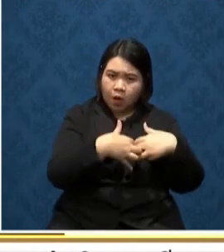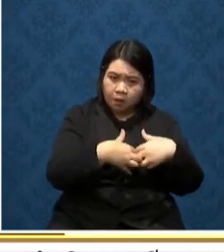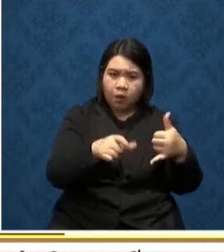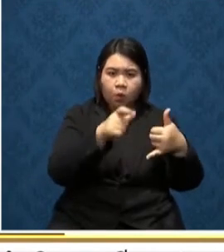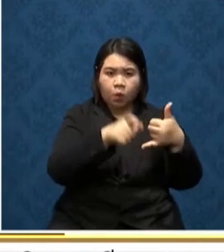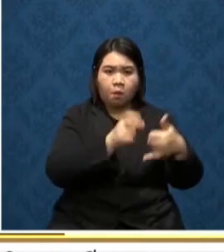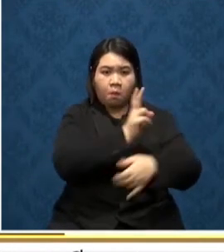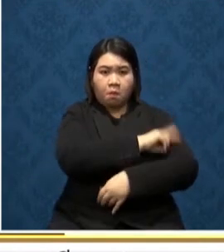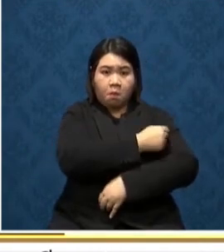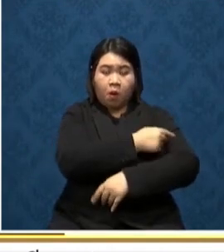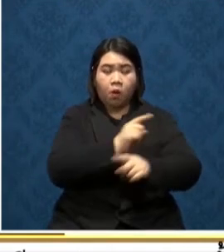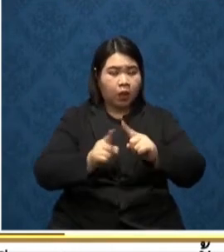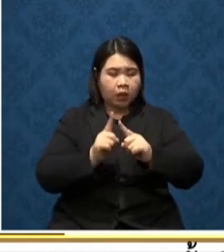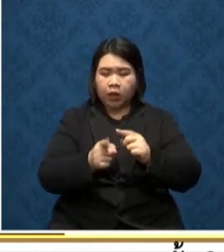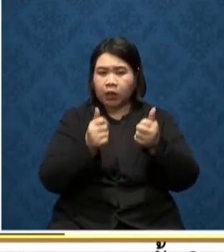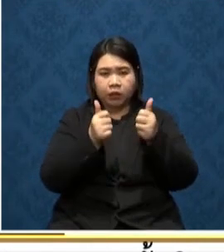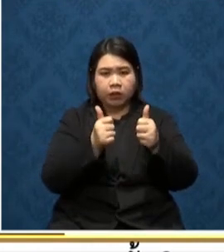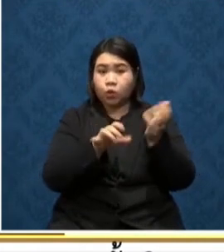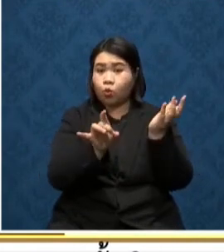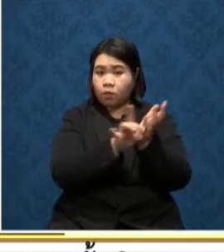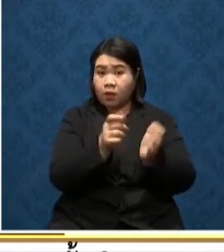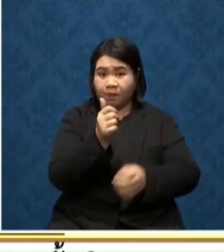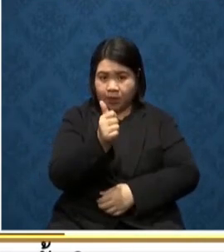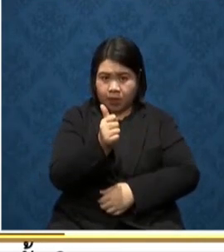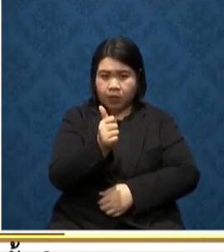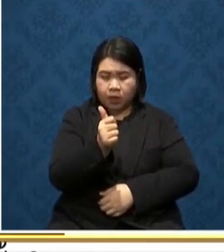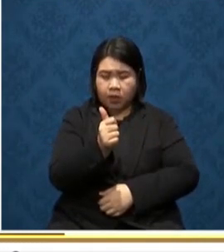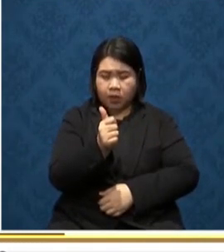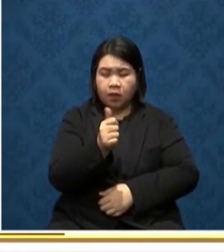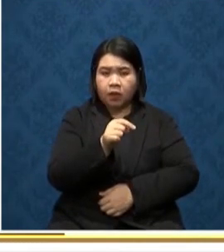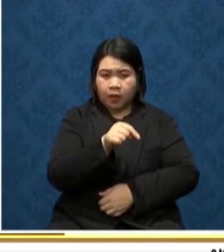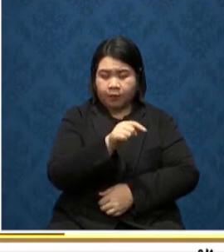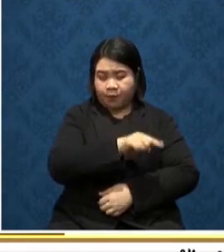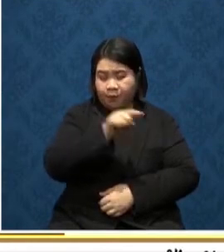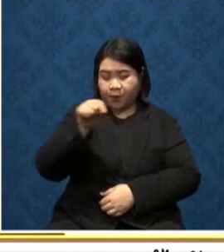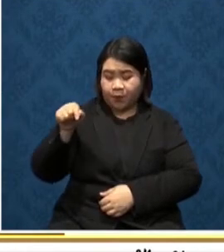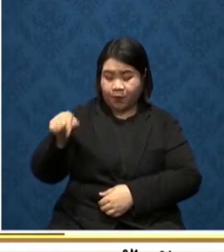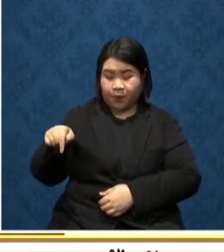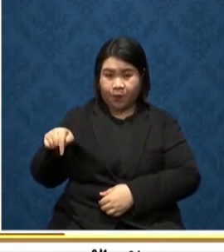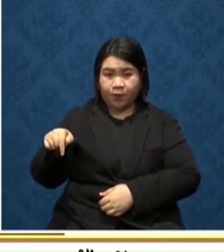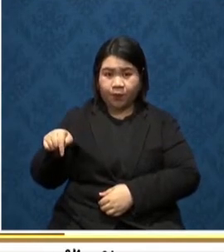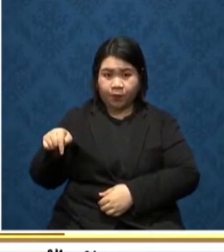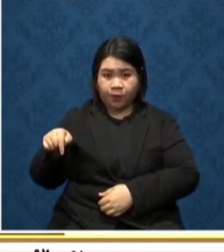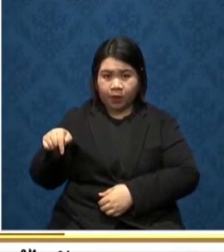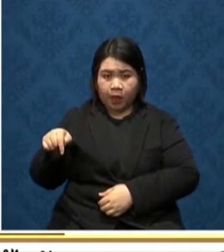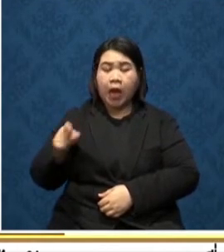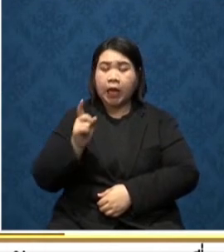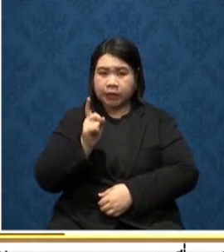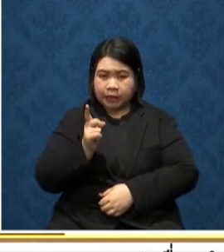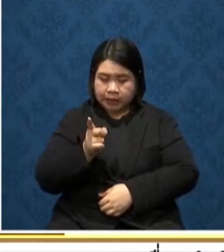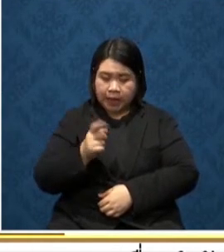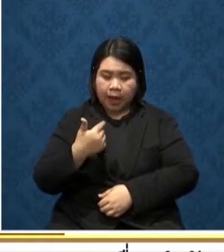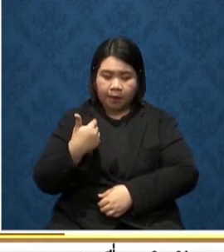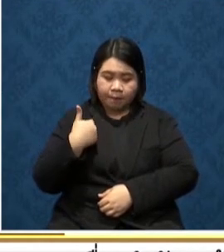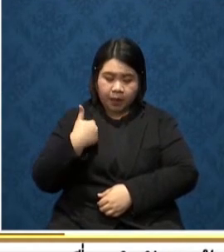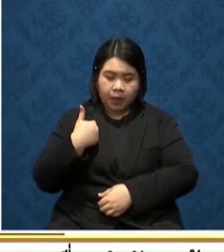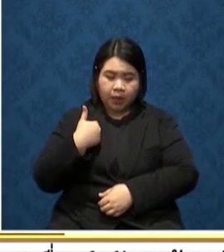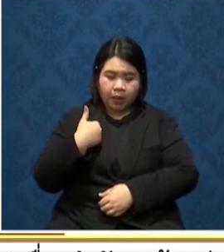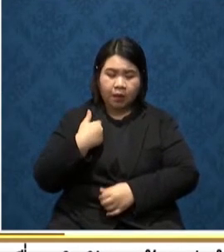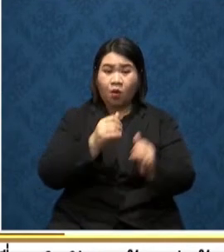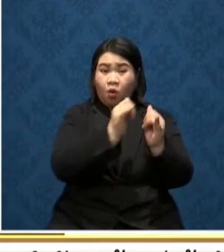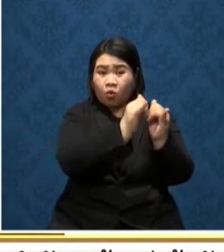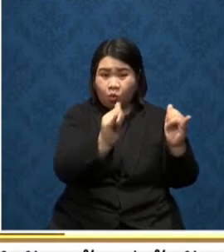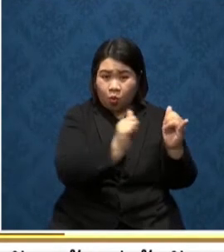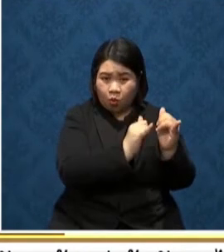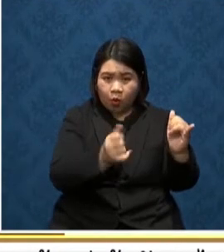โงบาลในระบบซึ่งมีศัยภาพ capacity เตรยงประมาณ 500 เตร